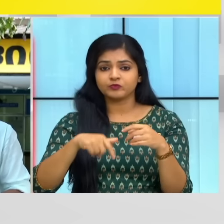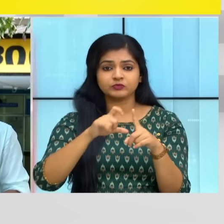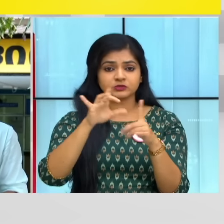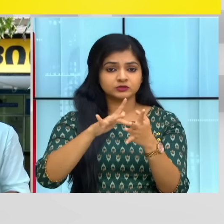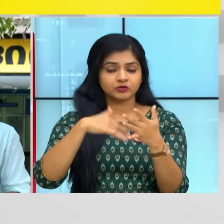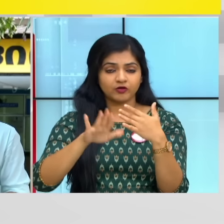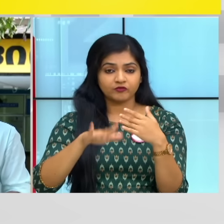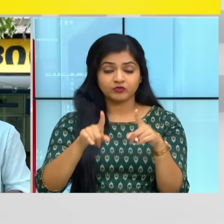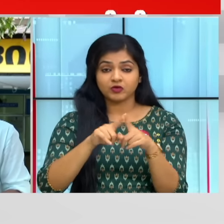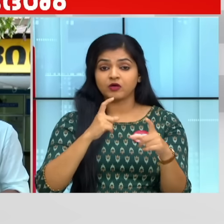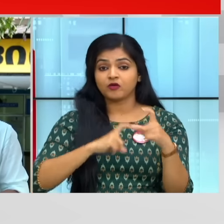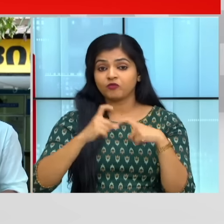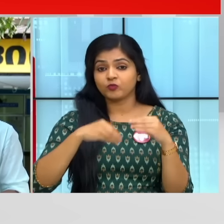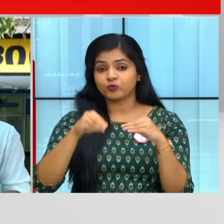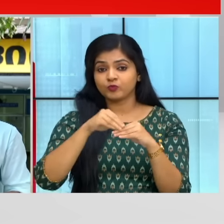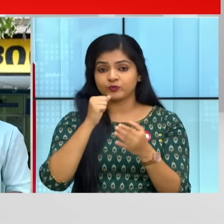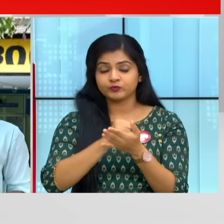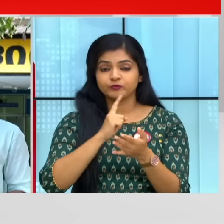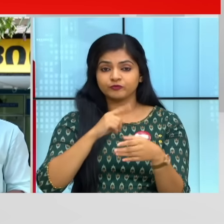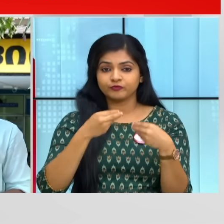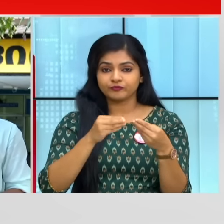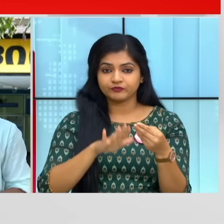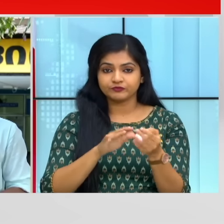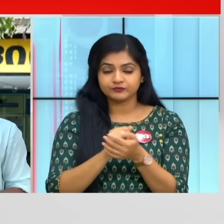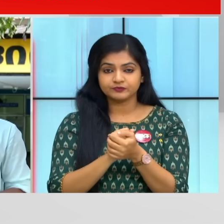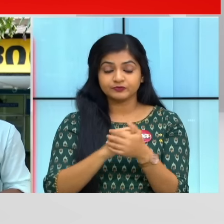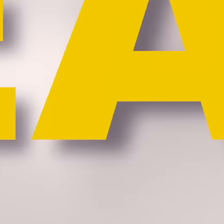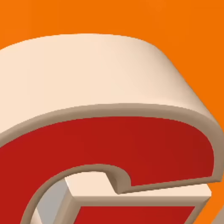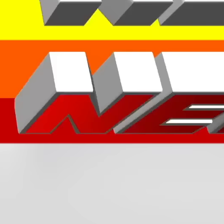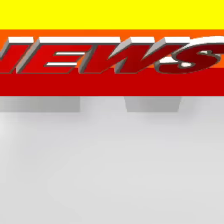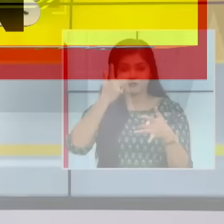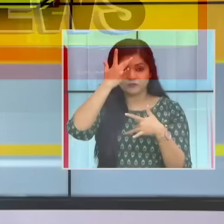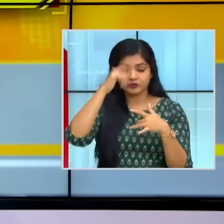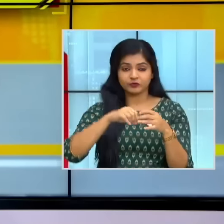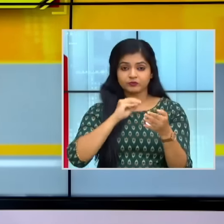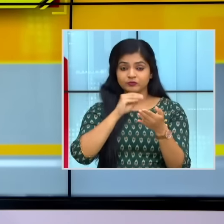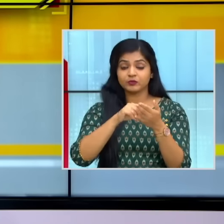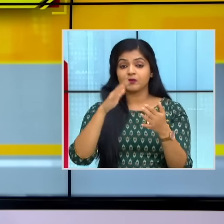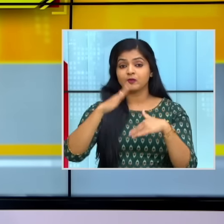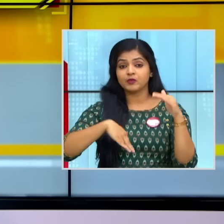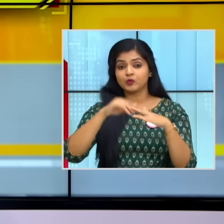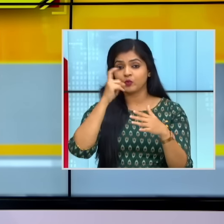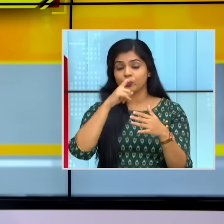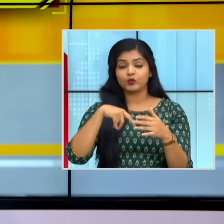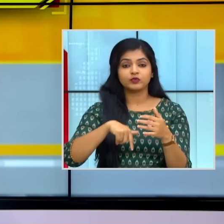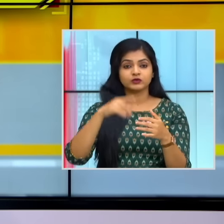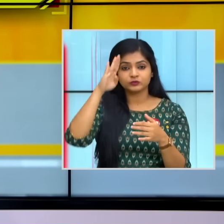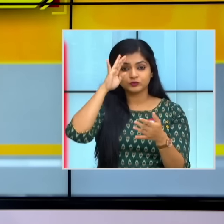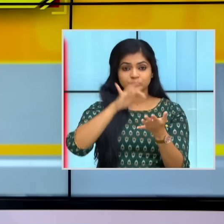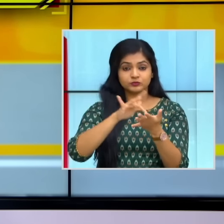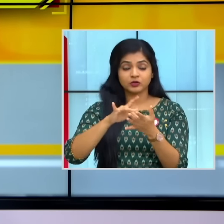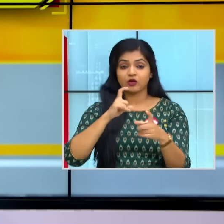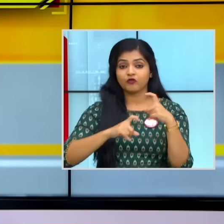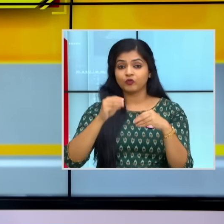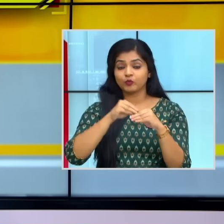ജില്ലാ കളക്ടർ പറഞ്ഞിട്ടുണ്ട്. പ്രവിത, ശരി. വെസ്റ്റ് നൈൽ പനി റിപ്പോർട്ട് ചെയ്ത സാഹചര്യത്തിലാണ് മലപ്പുറം, കോഴിക്കോട്, തൃശൂർ ജില്ലകളിൽ ജാഗ്രതാ